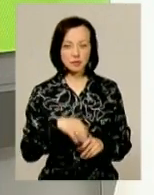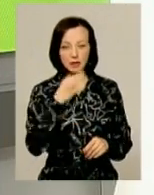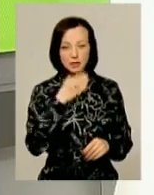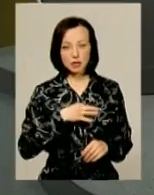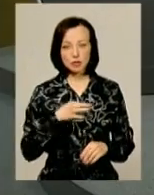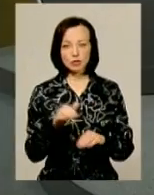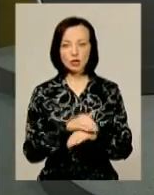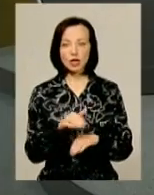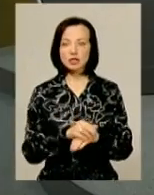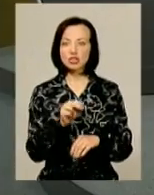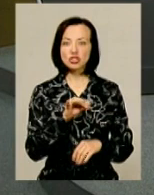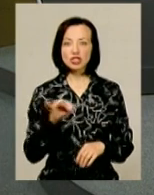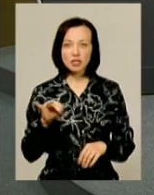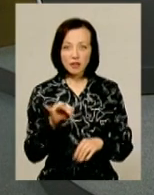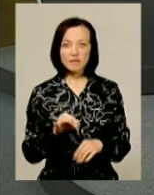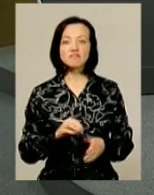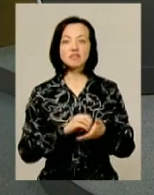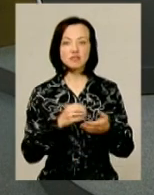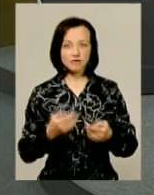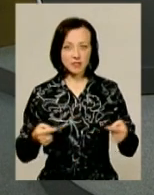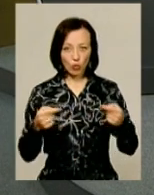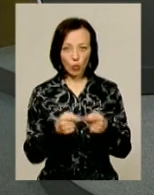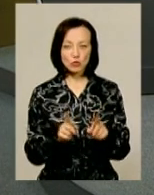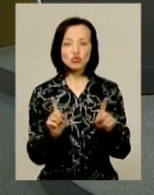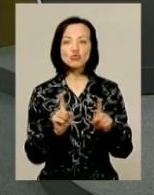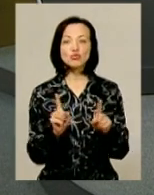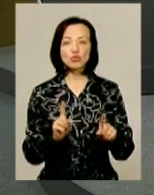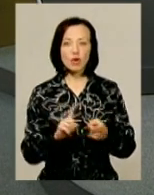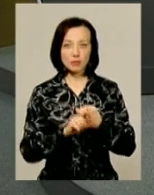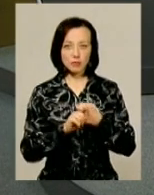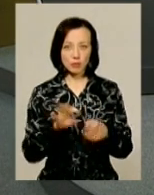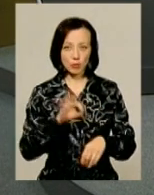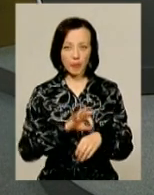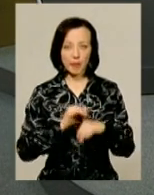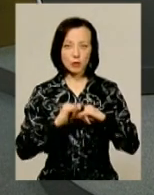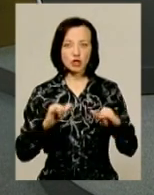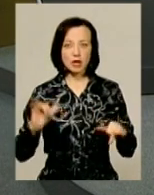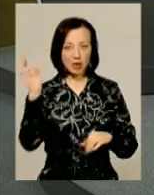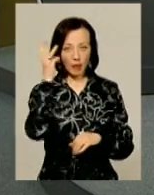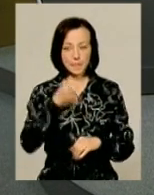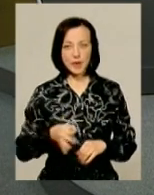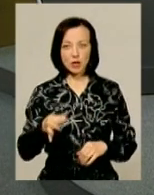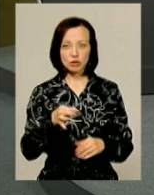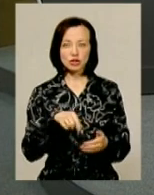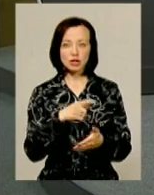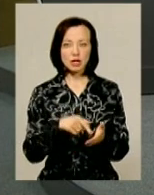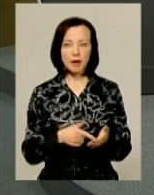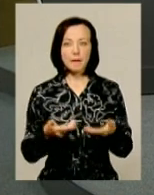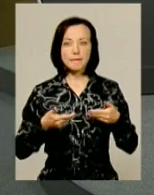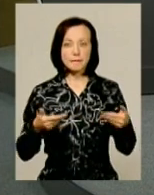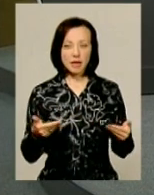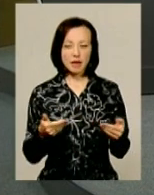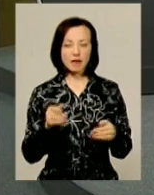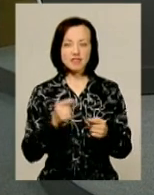чи встановлено взагалі, що стало збудником поширення африканської чуми на Хмельниччині? Ну, ми встановлюємо причину